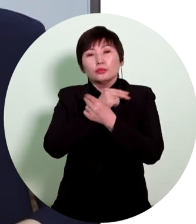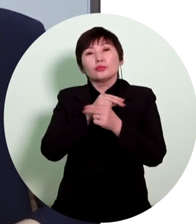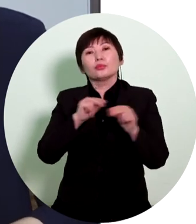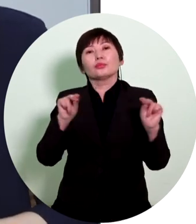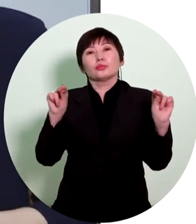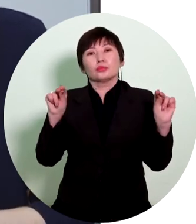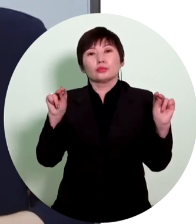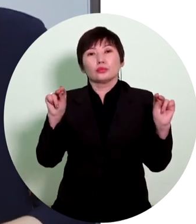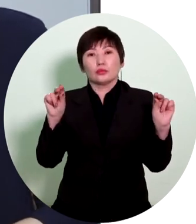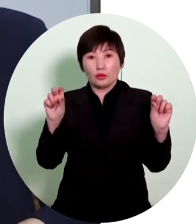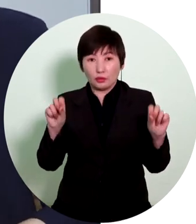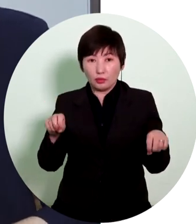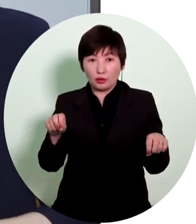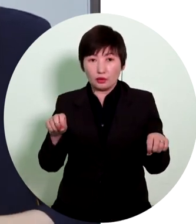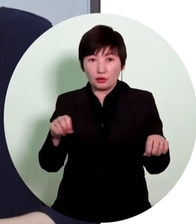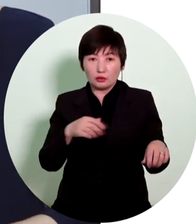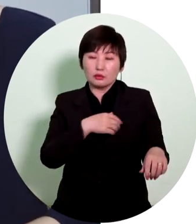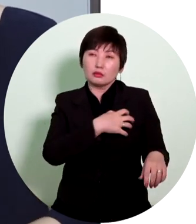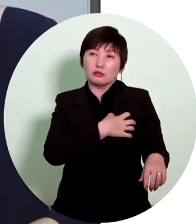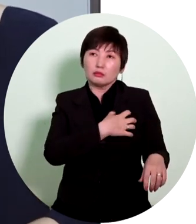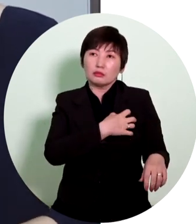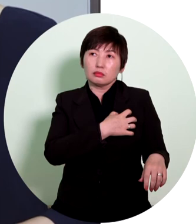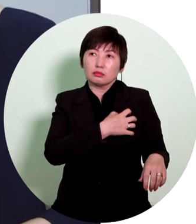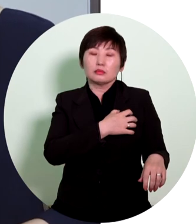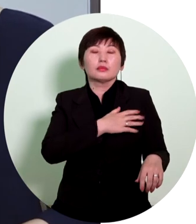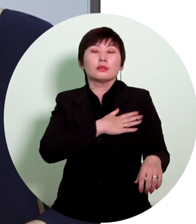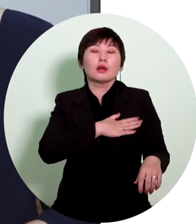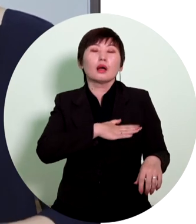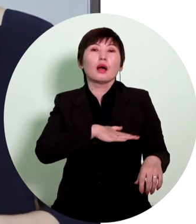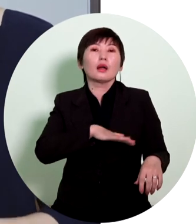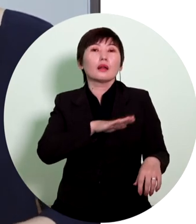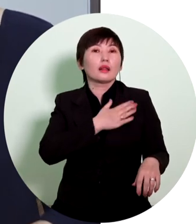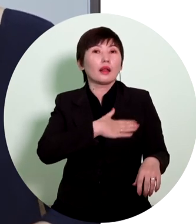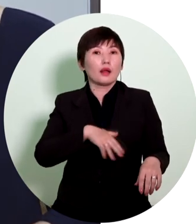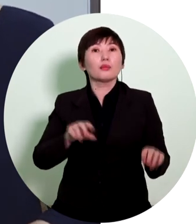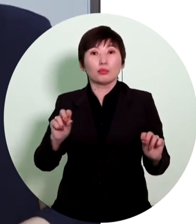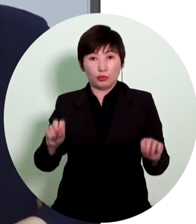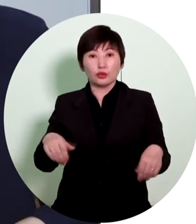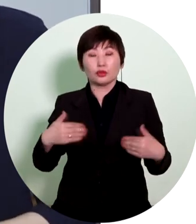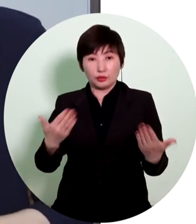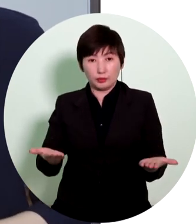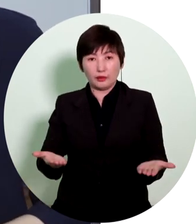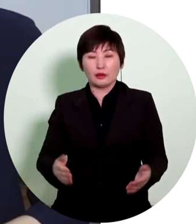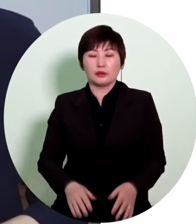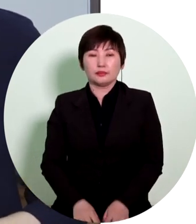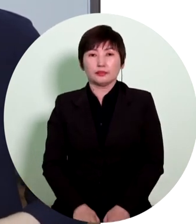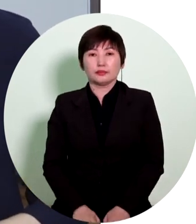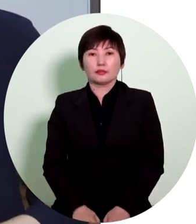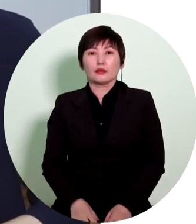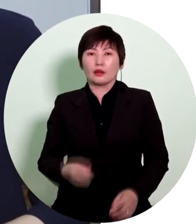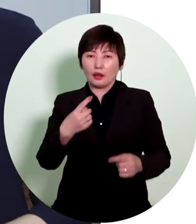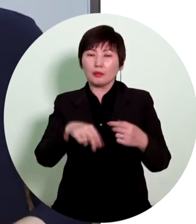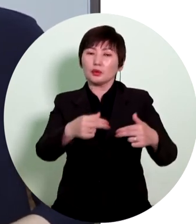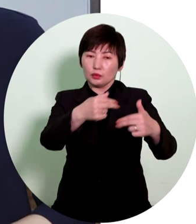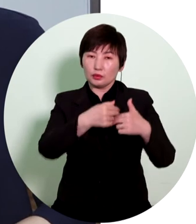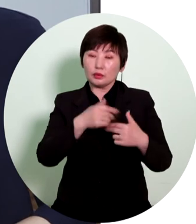чөлөөтэй болж нөгөө түрүүний хэлжсэн зүрхний цохилтын тоог удаашруулж амсгалыг буцаад яах нь чигд болоход хамгийн